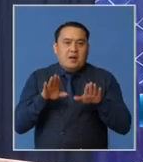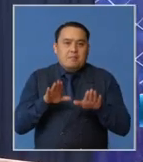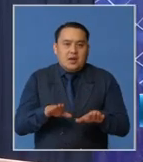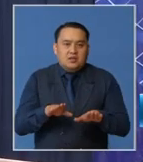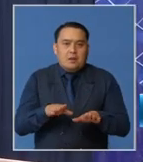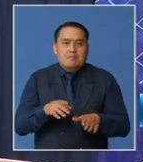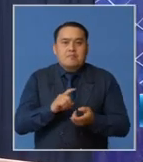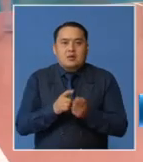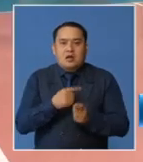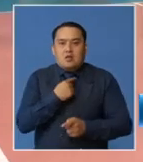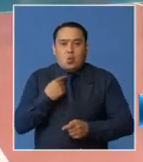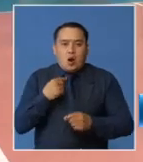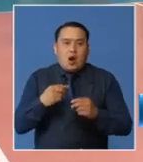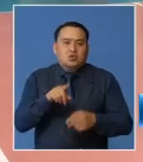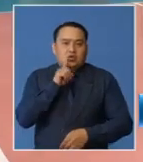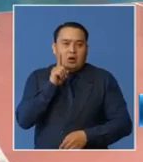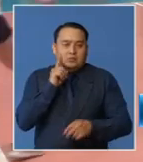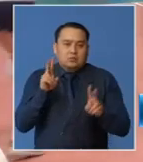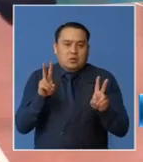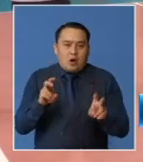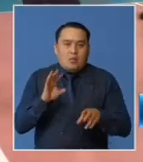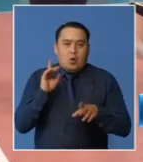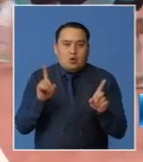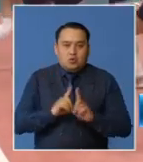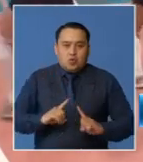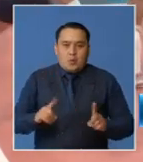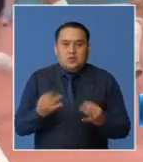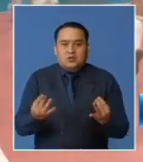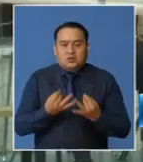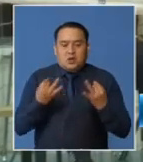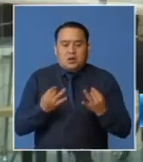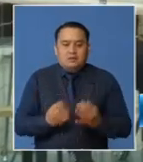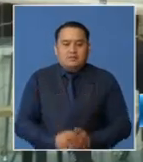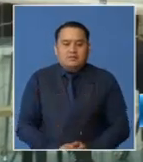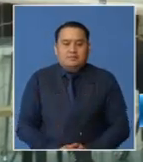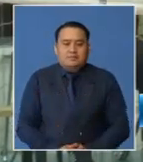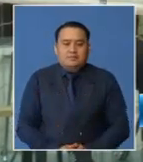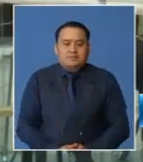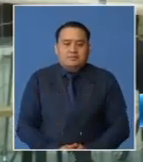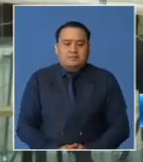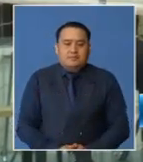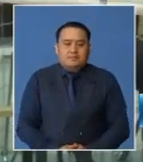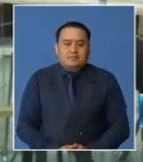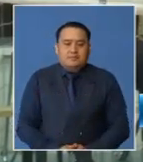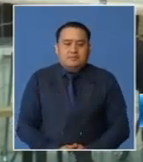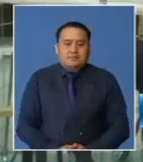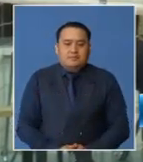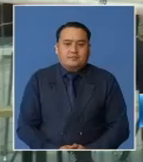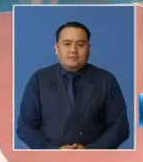потом и борьба в Талдыкурганском дворце спорта «Жастар» будет особенно упорной, зрелищной и бескомпромиссной.